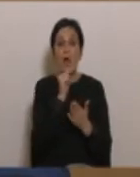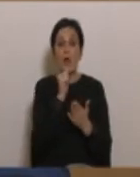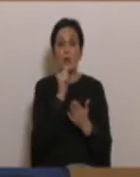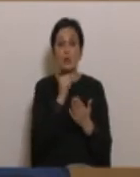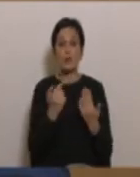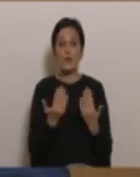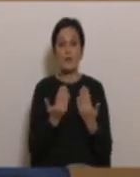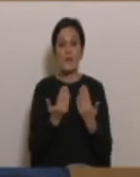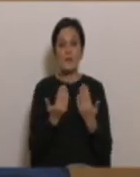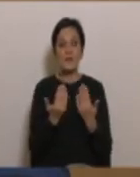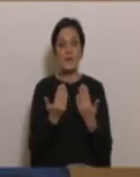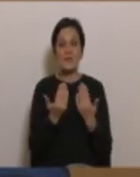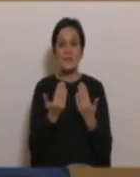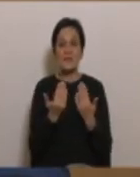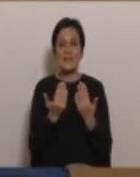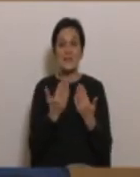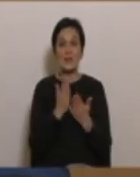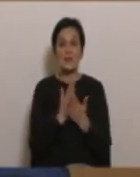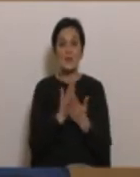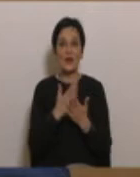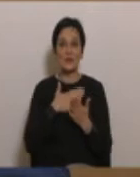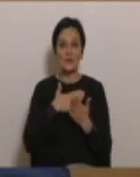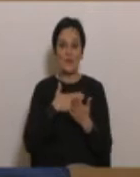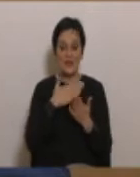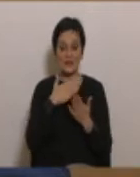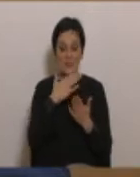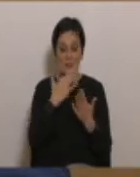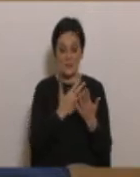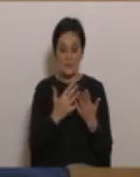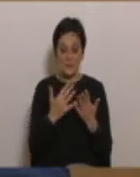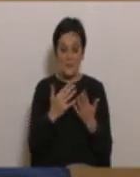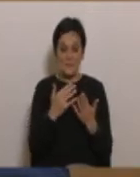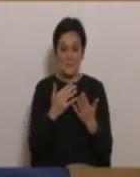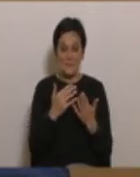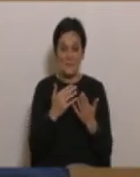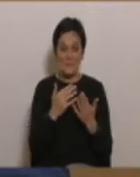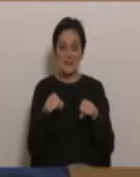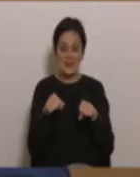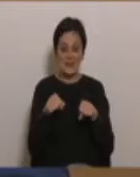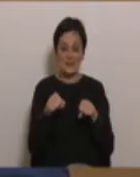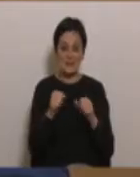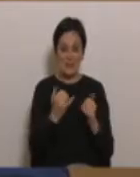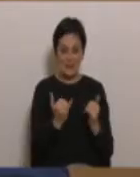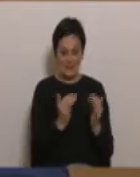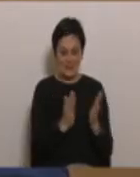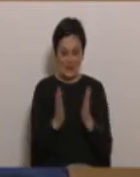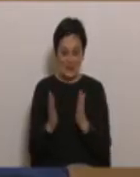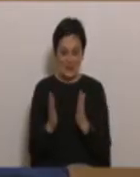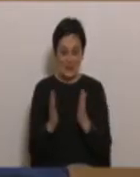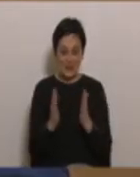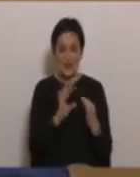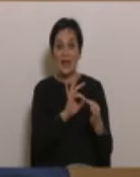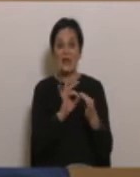რომელიც დეკლარირებული გვაქვს ჩვენ რაობზის, ალბათ შეიძლება გარკვეულ ეტაპზე,